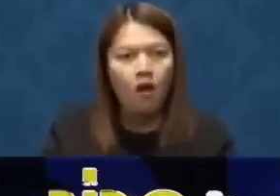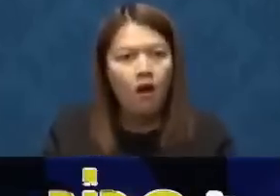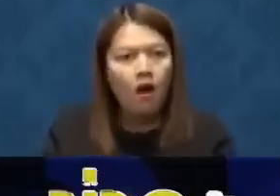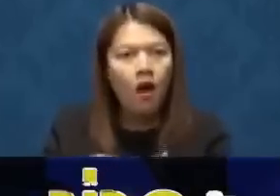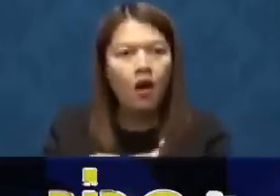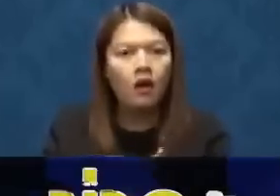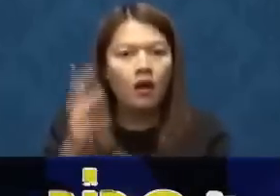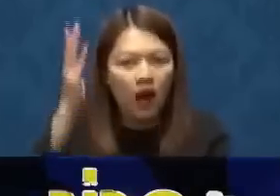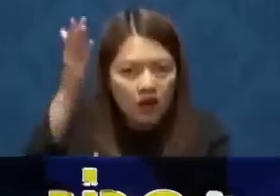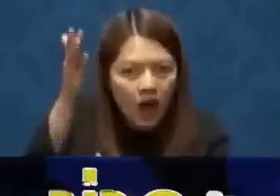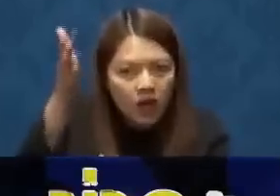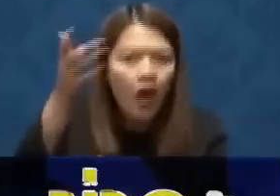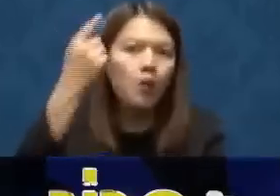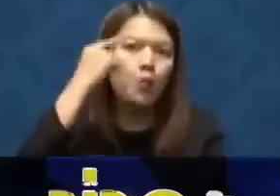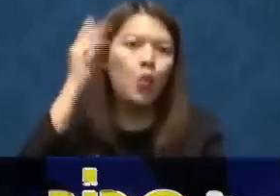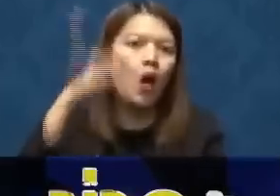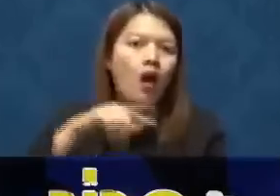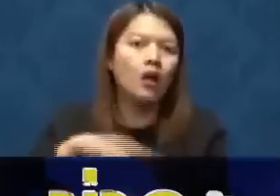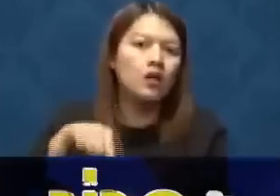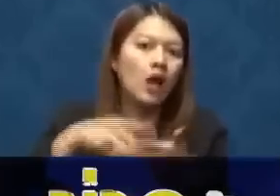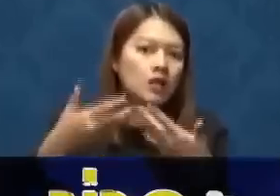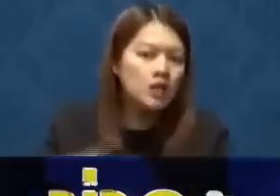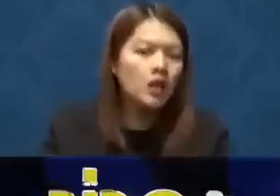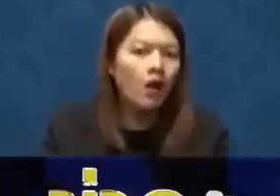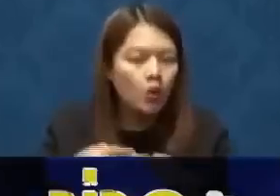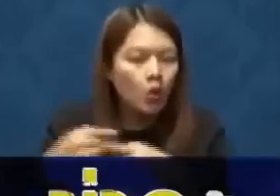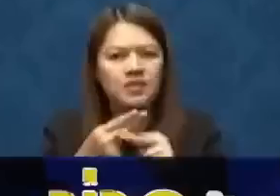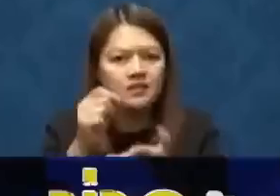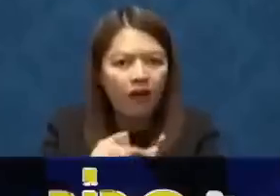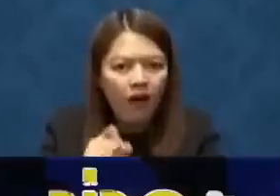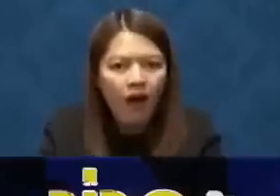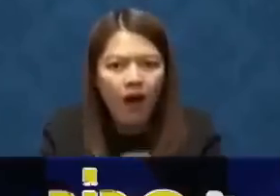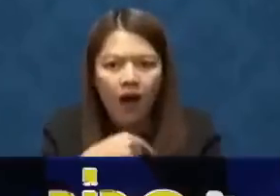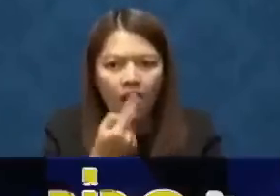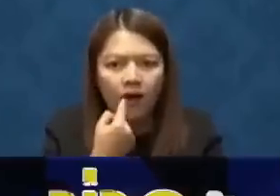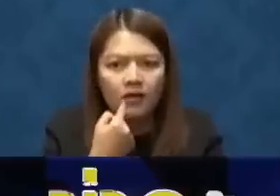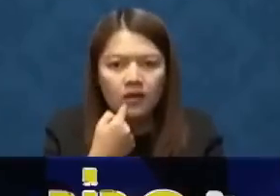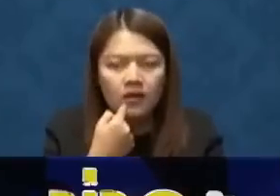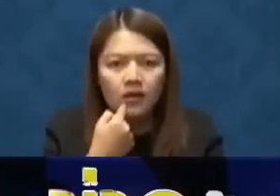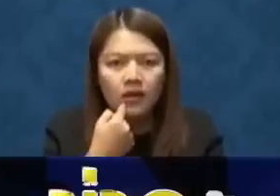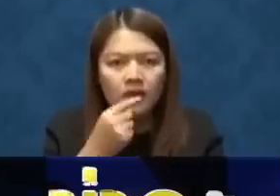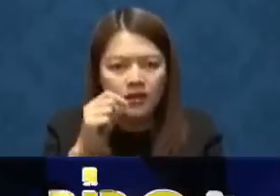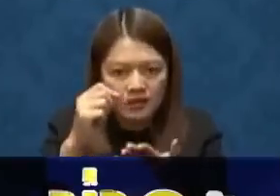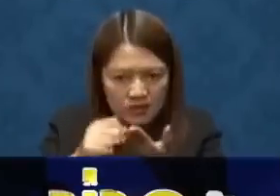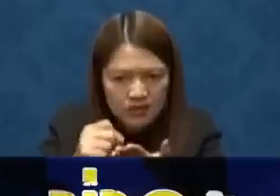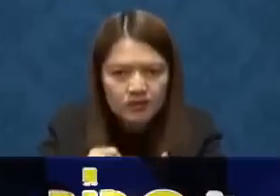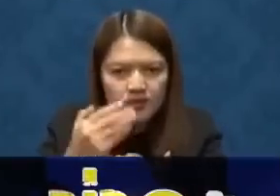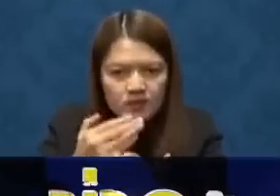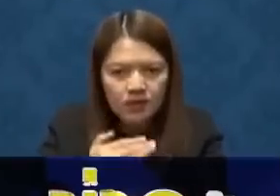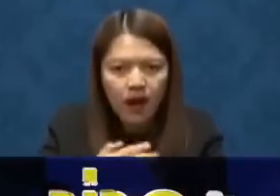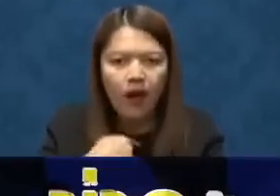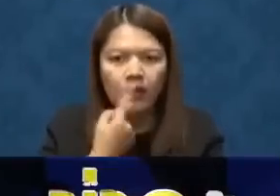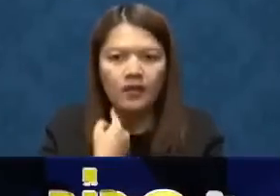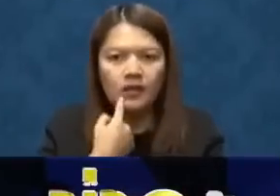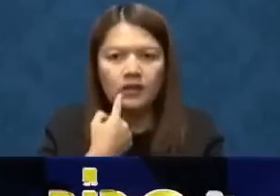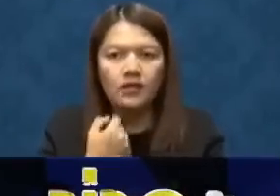าผมเนี่ยขอฟ้องประชาชนเลยผ่านท่านประธานใครเป็นคนลงชื่อเพื่อจะส่งไปที่ศาลรัฐธรรมนูญให้ท่